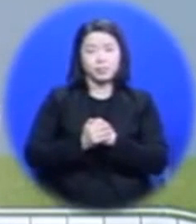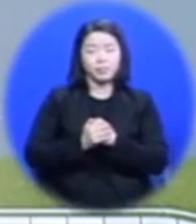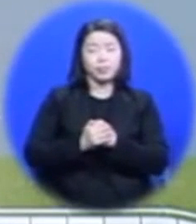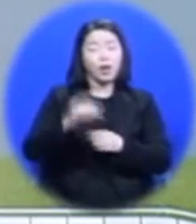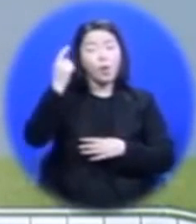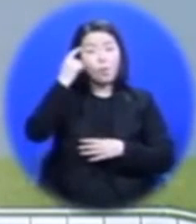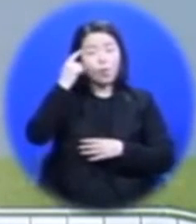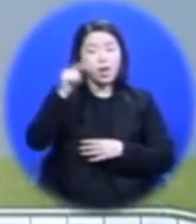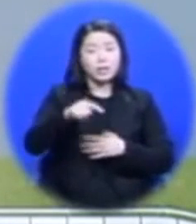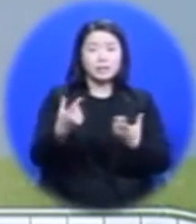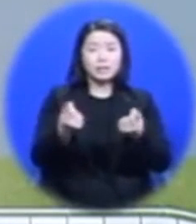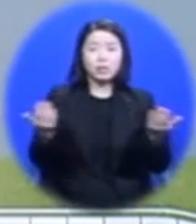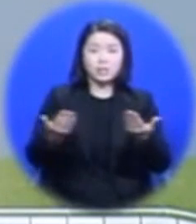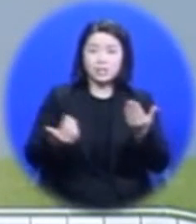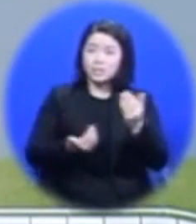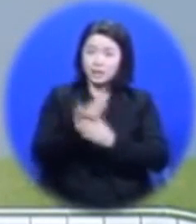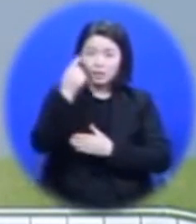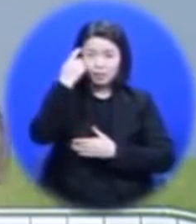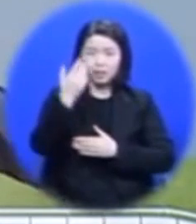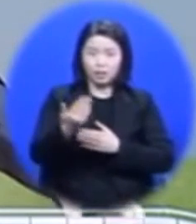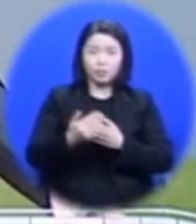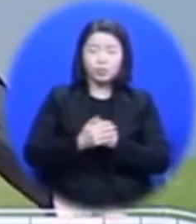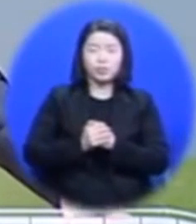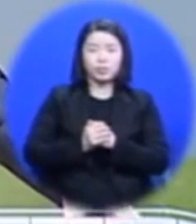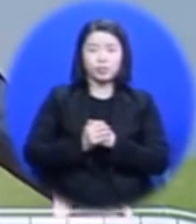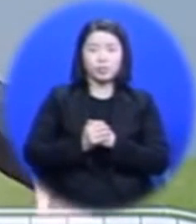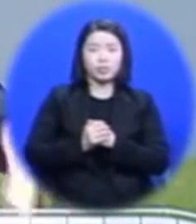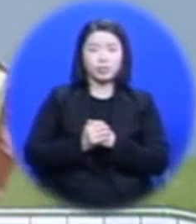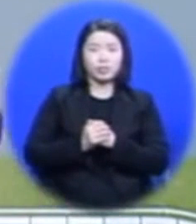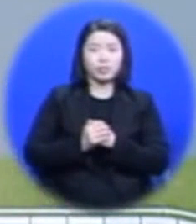왜 이런 일이 벌어지죠?